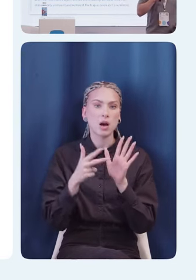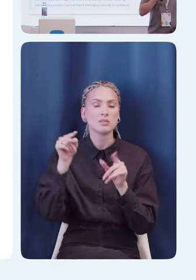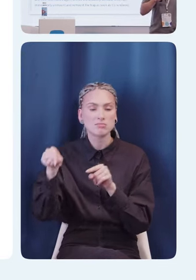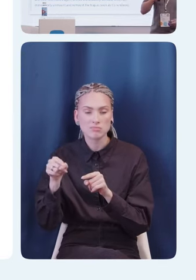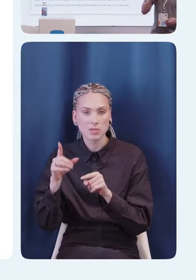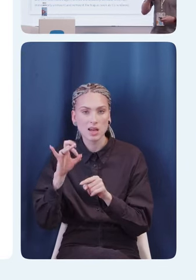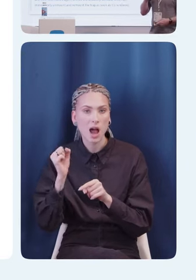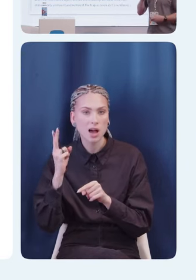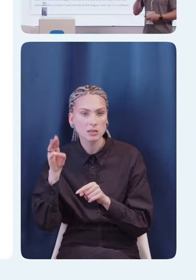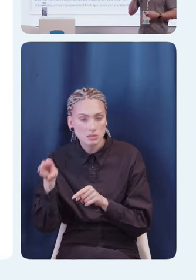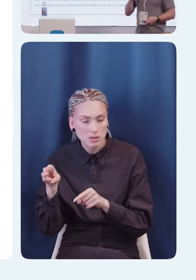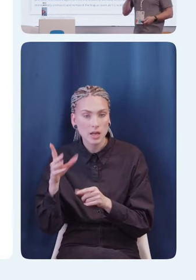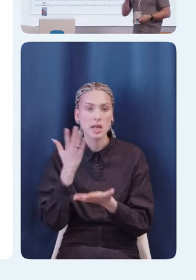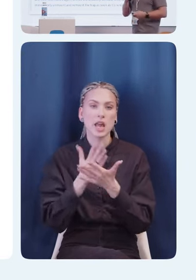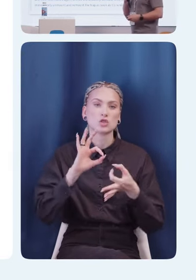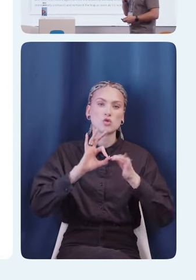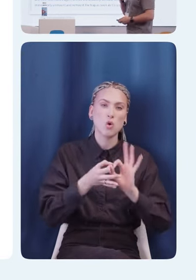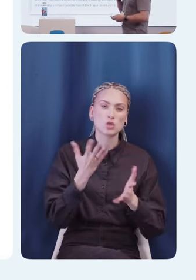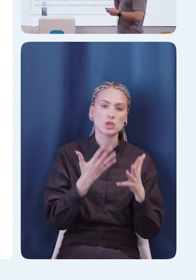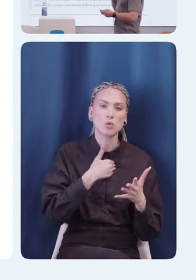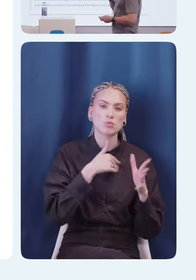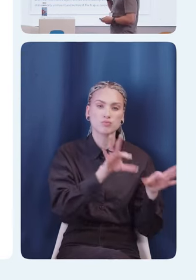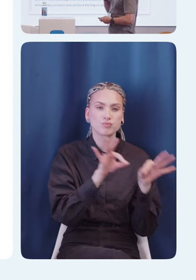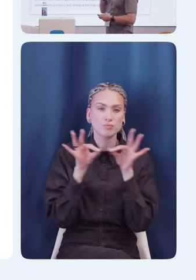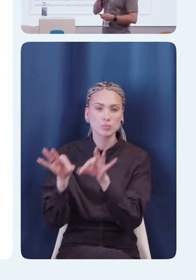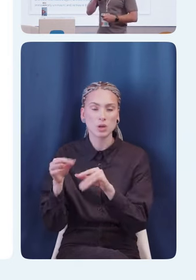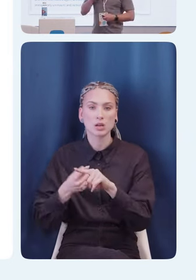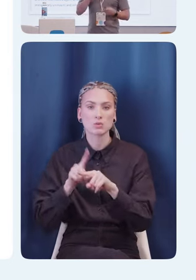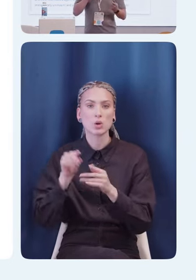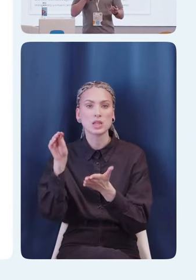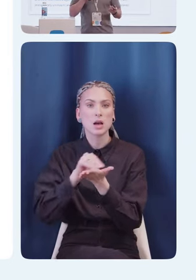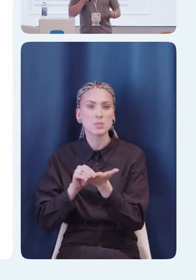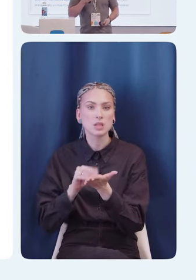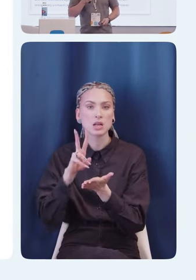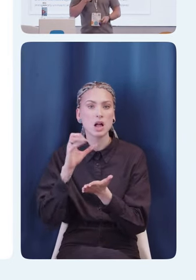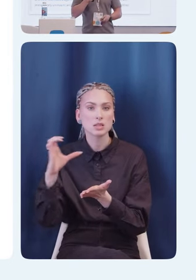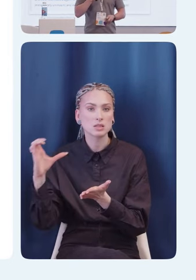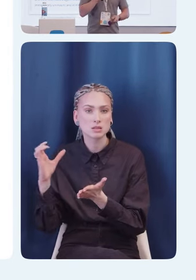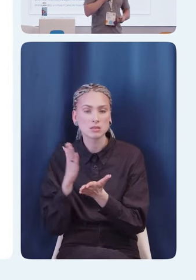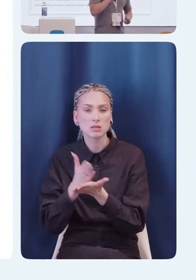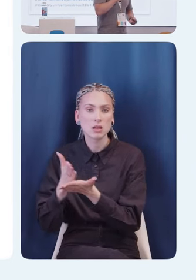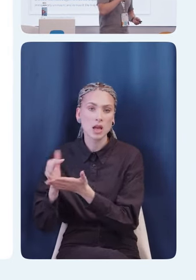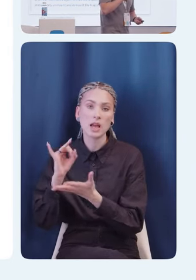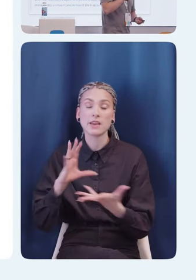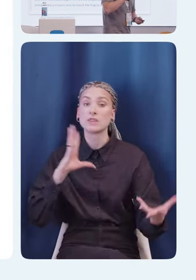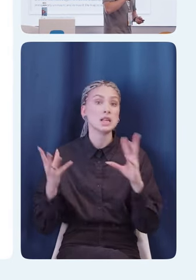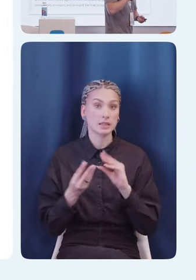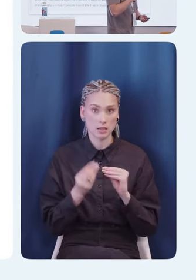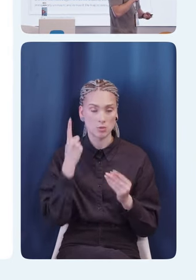есть определенные сложности, если вы захотите это интегрировать в компоненты, которые написаны на классах. Да и в целом кажется,